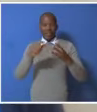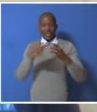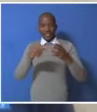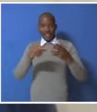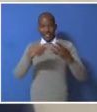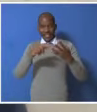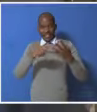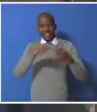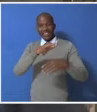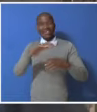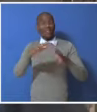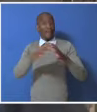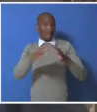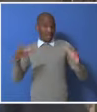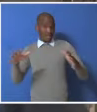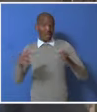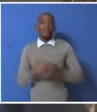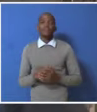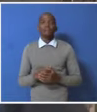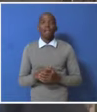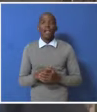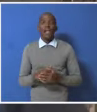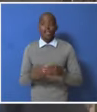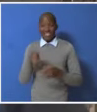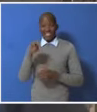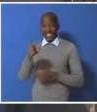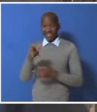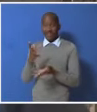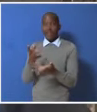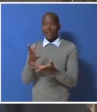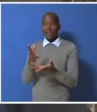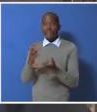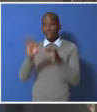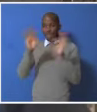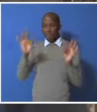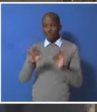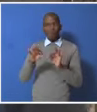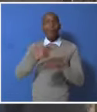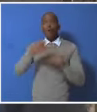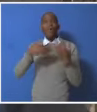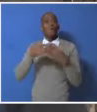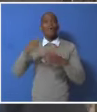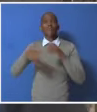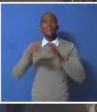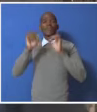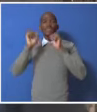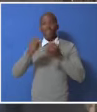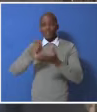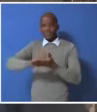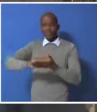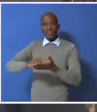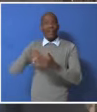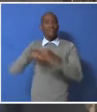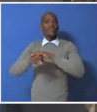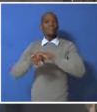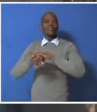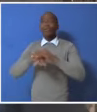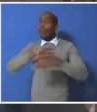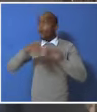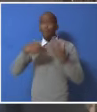mo lenaneong le. Kopo ne e akaretsa batho botlhe fela ne e sa tlhaole ke tsa gore kana dilo tsa mohuta o ntseng